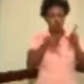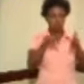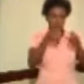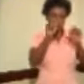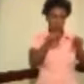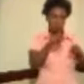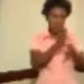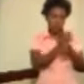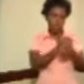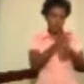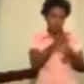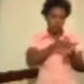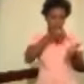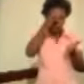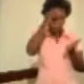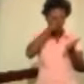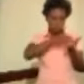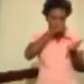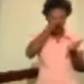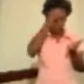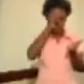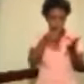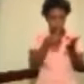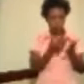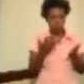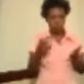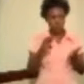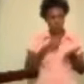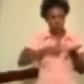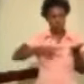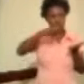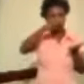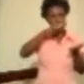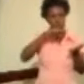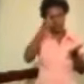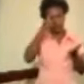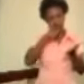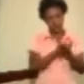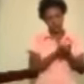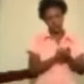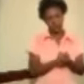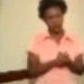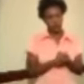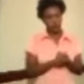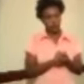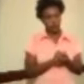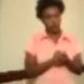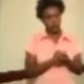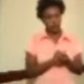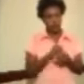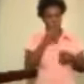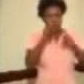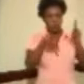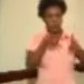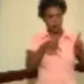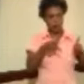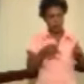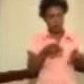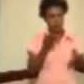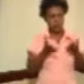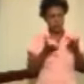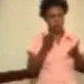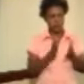longs pôles de développement, parce que tout passe par l'éducation, faut pas oublier ça. Et À Port-au-Prince,